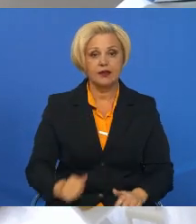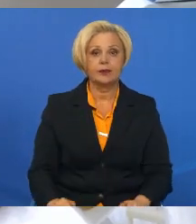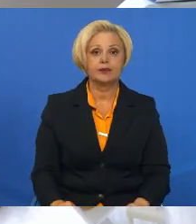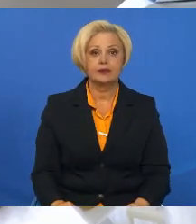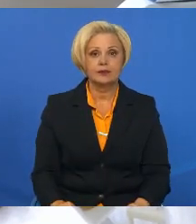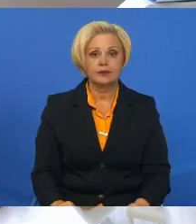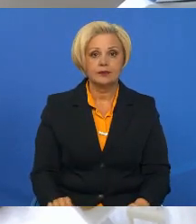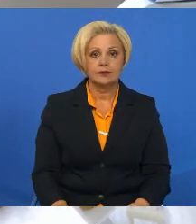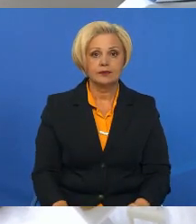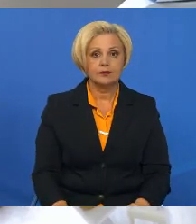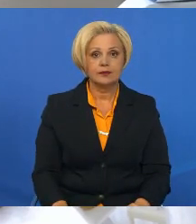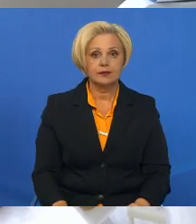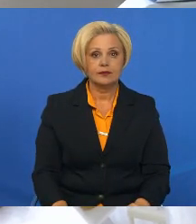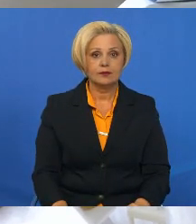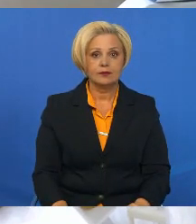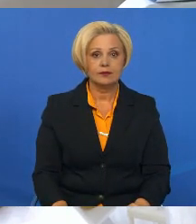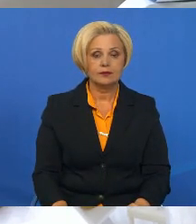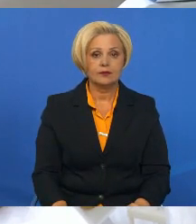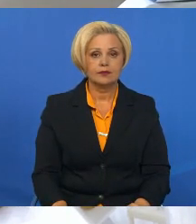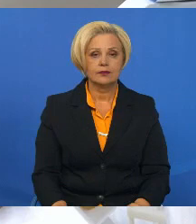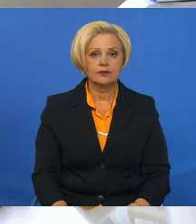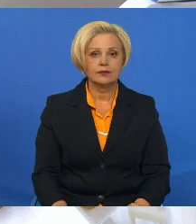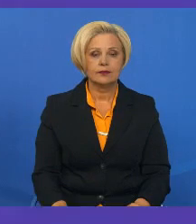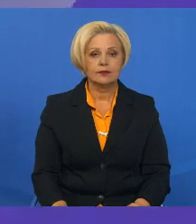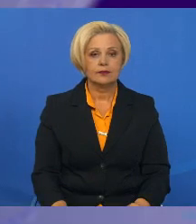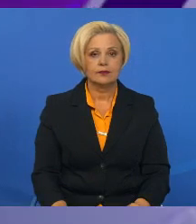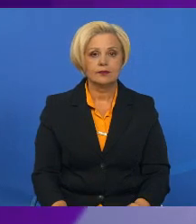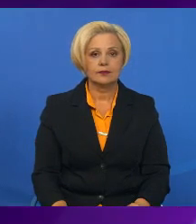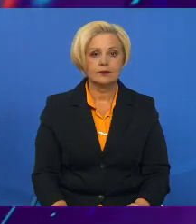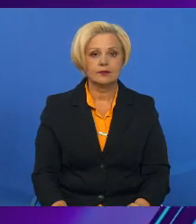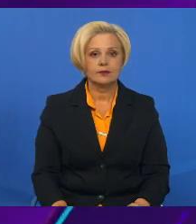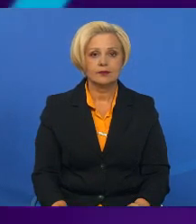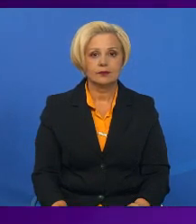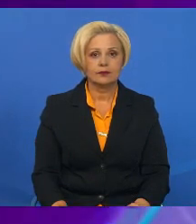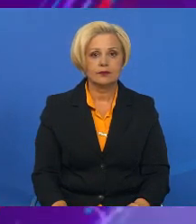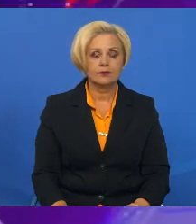Олеся Нюрова, Ольга Коновалова, Валерий Гапанько, телерадиокомпания «Гомель».